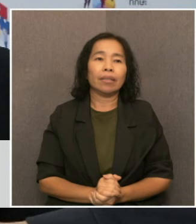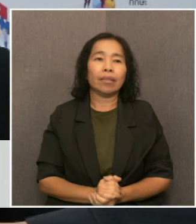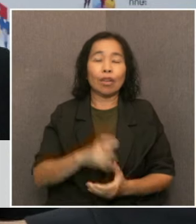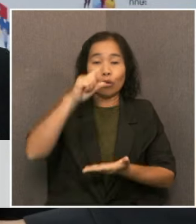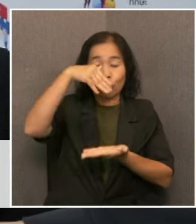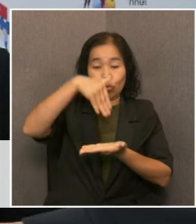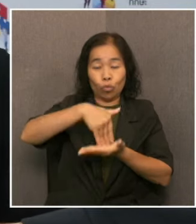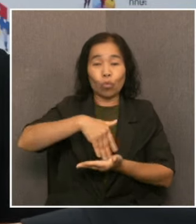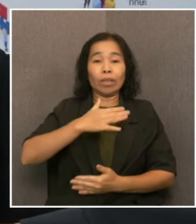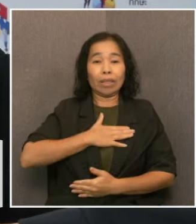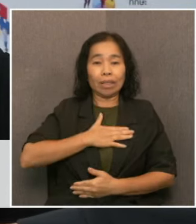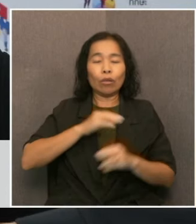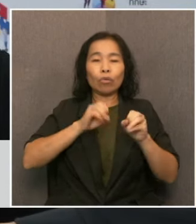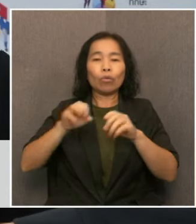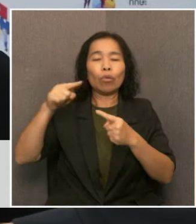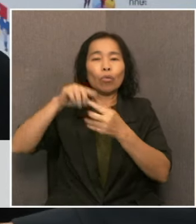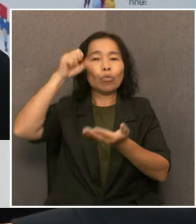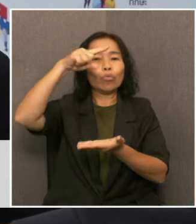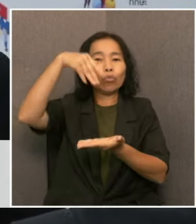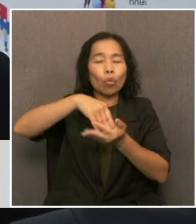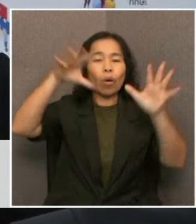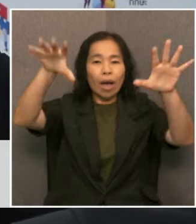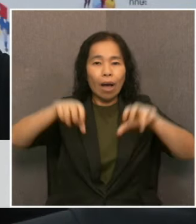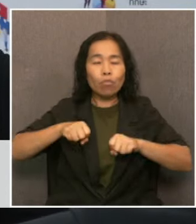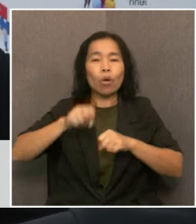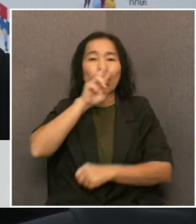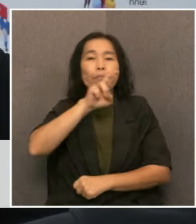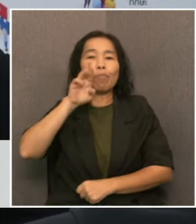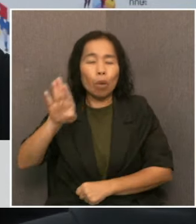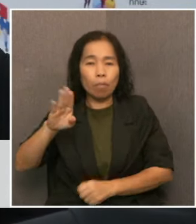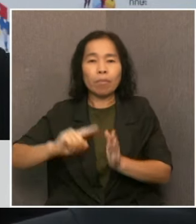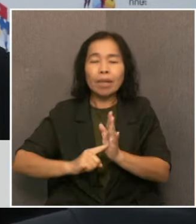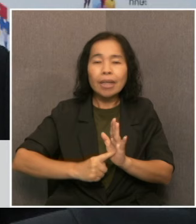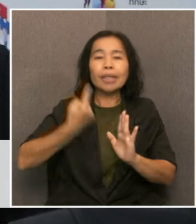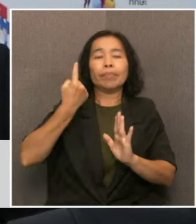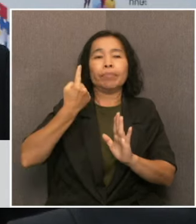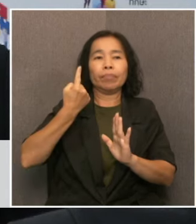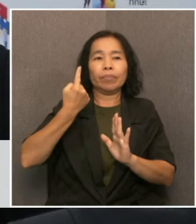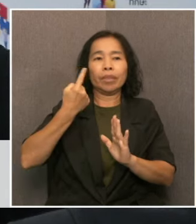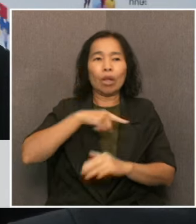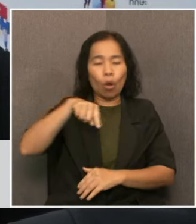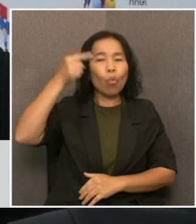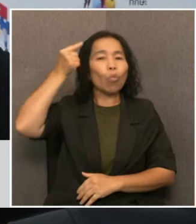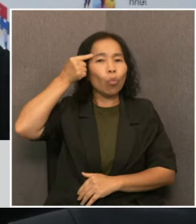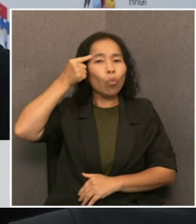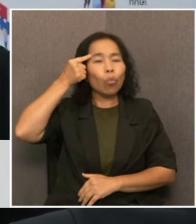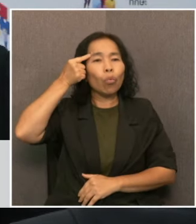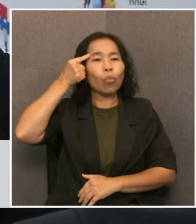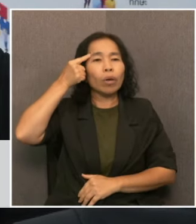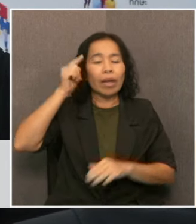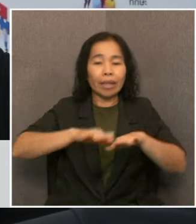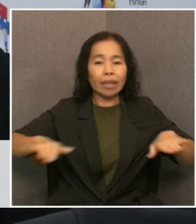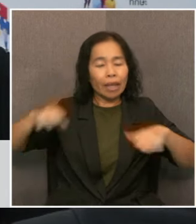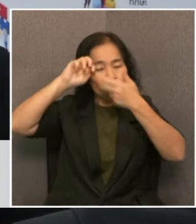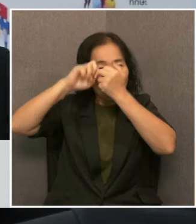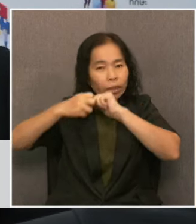เนี้จะเป็นสูรที่เชื่อมโนโ รระบกกระวนการตั้งแต่เริ่มต้นกับการที่เรารู้ ความต้องการของกลุค็ก